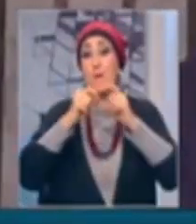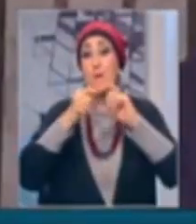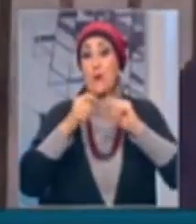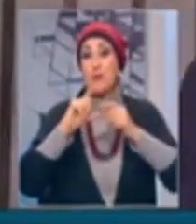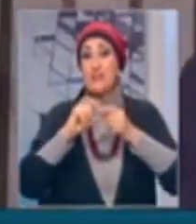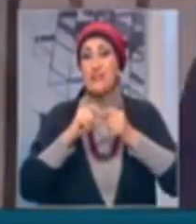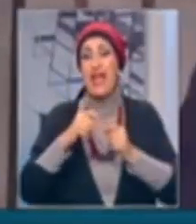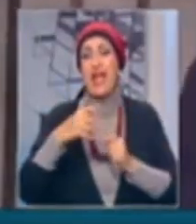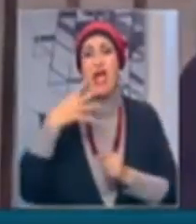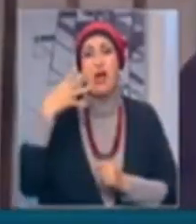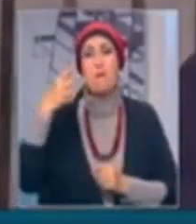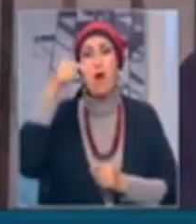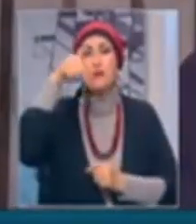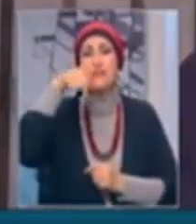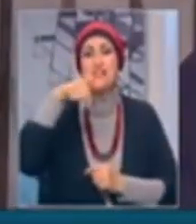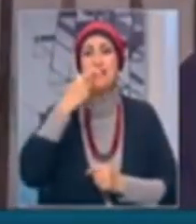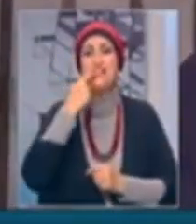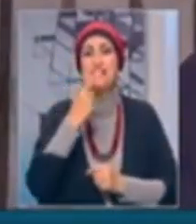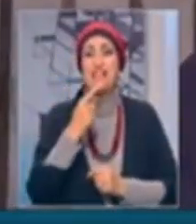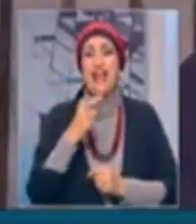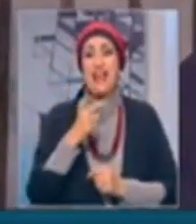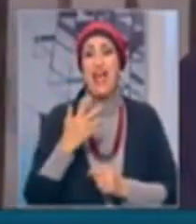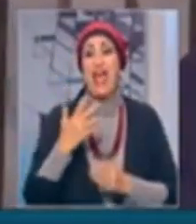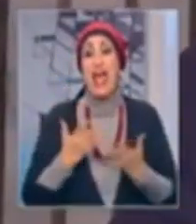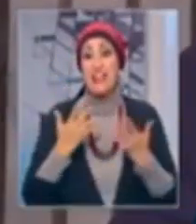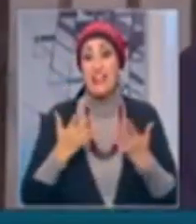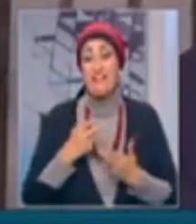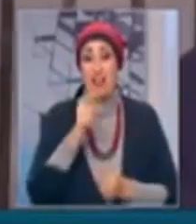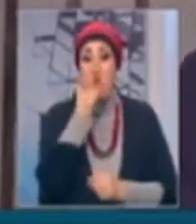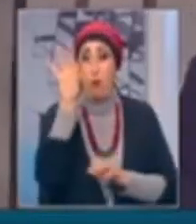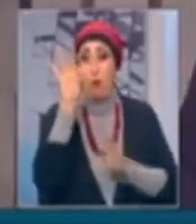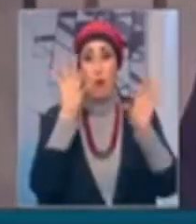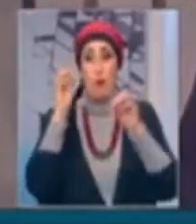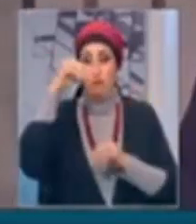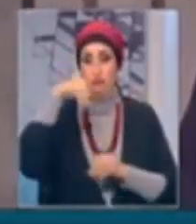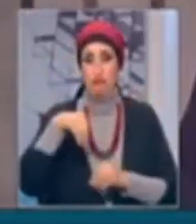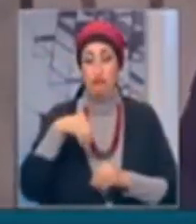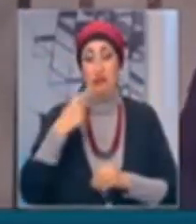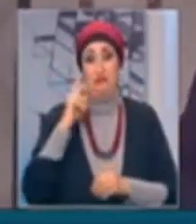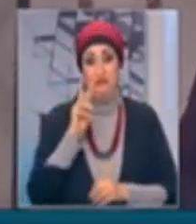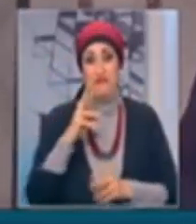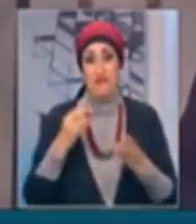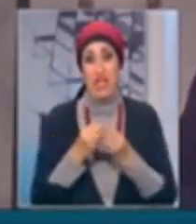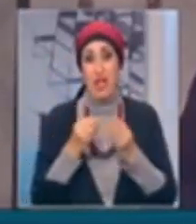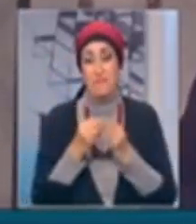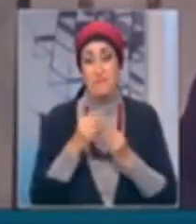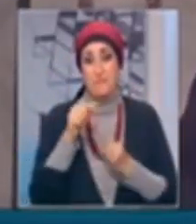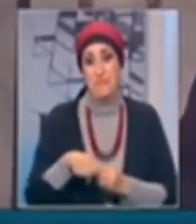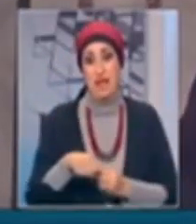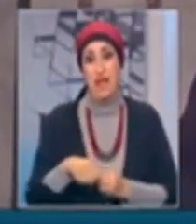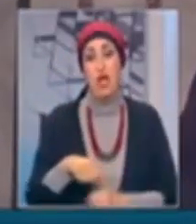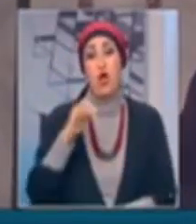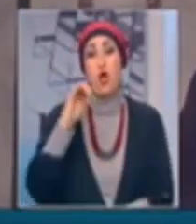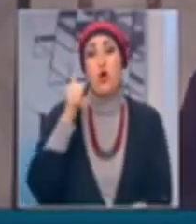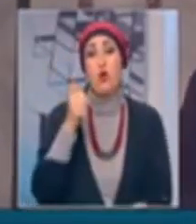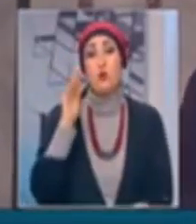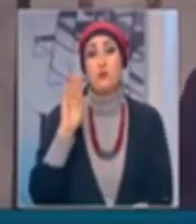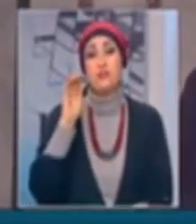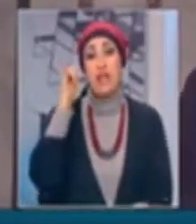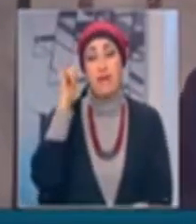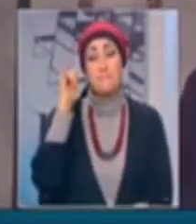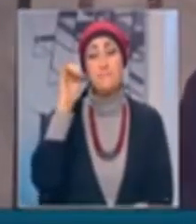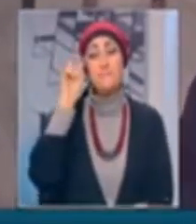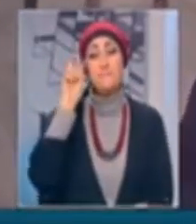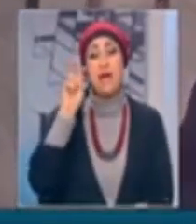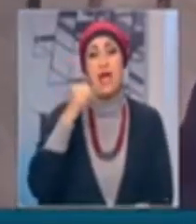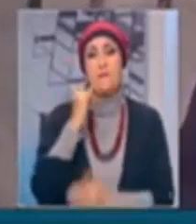القومي 64، وذلك في حضور عدد من القيادات التنفيذية والشعبية والسيد الدكتور أسامة العبد رئيس اللجنة